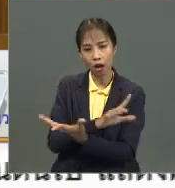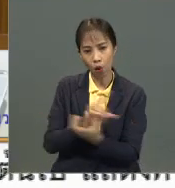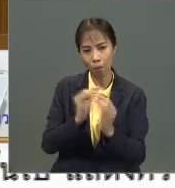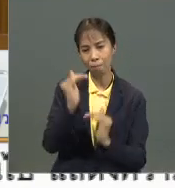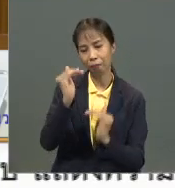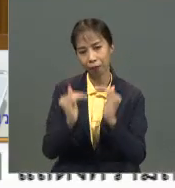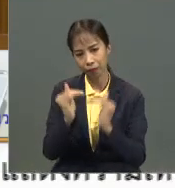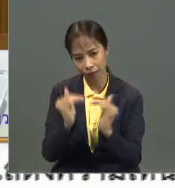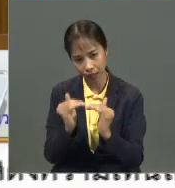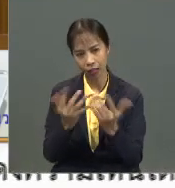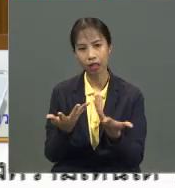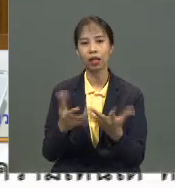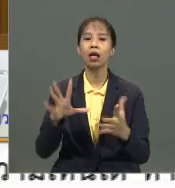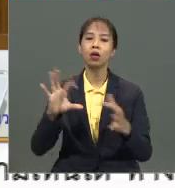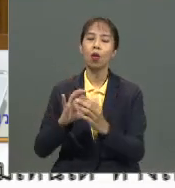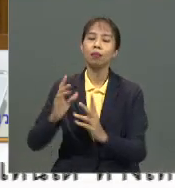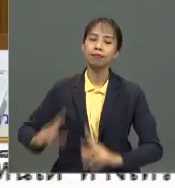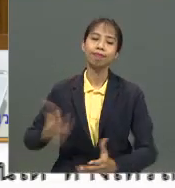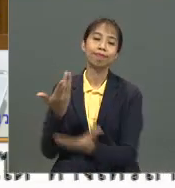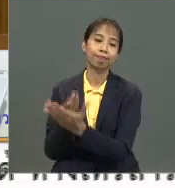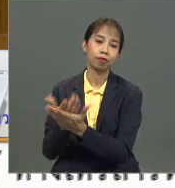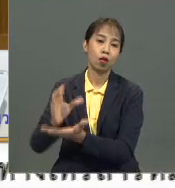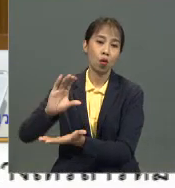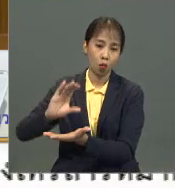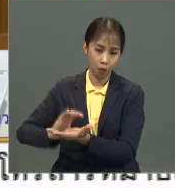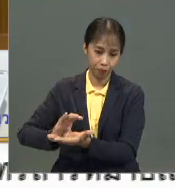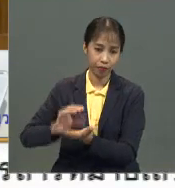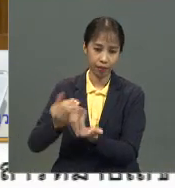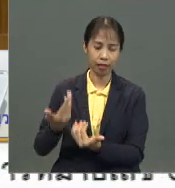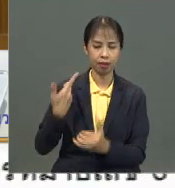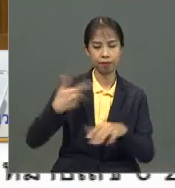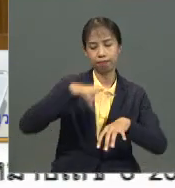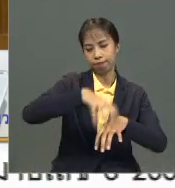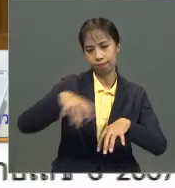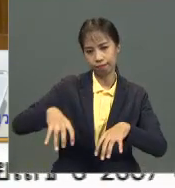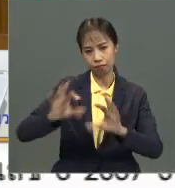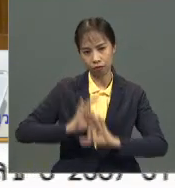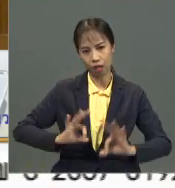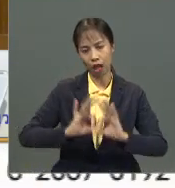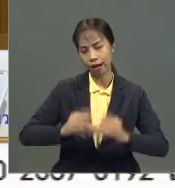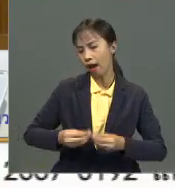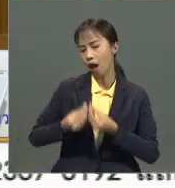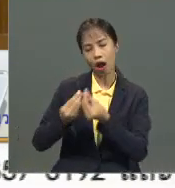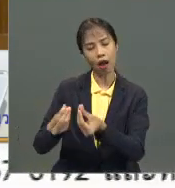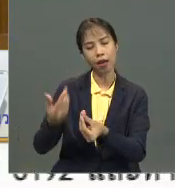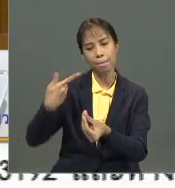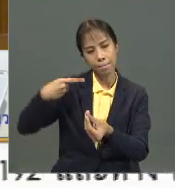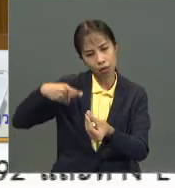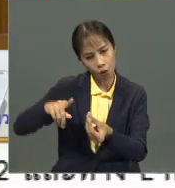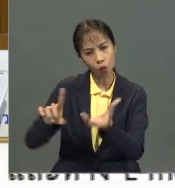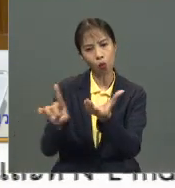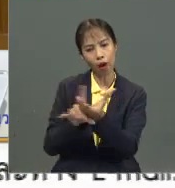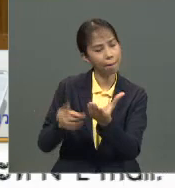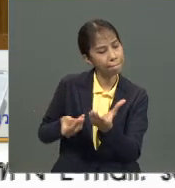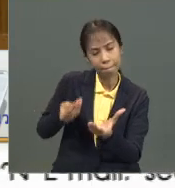ถียรภาพและความยั่งยืนทางการคลังความจำเป็นและภารกิจของหน่วยรับงบประมาณเพื่อให้เกิดประสิทธิภาพความคุ้มค่าในการใช้จ่ายงบประ